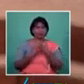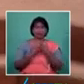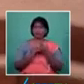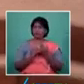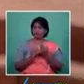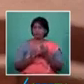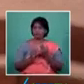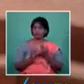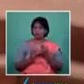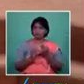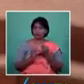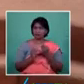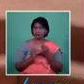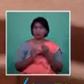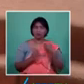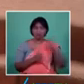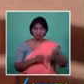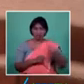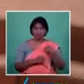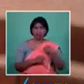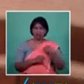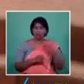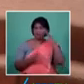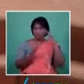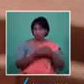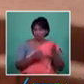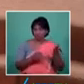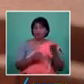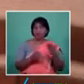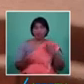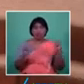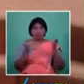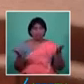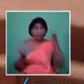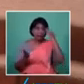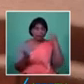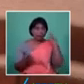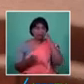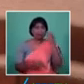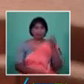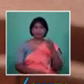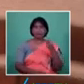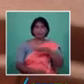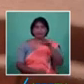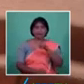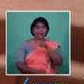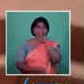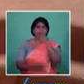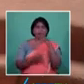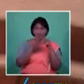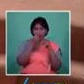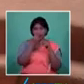එකක් තමයි දැන් මට දරුවෙක් ඉන්නවා මට බිරිඳක් ඉන්නවා මට නෑයෝ ඉන්නවා අම්මා තාත්තා ඉන්නවා මේ අයට සමාජයේ මුණ දෙන්න